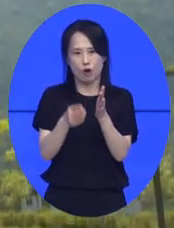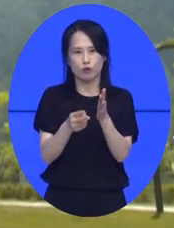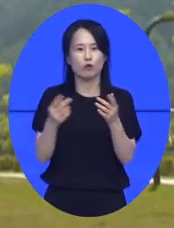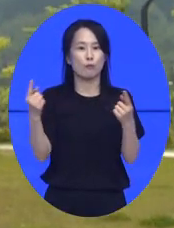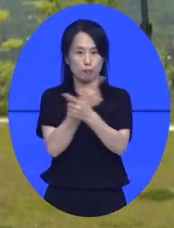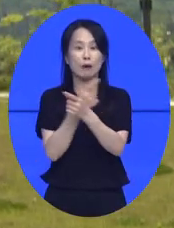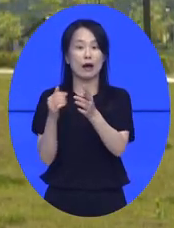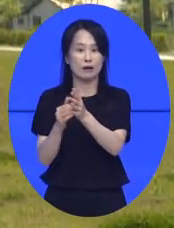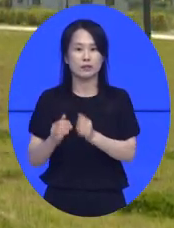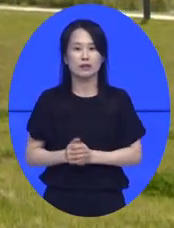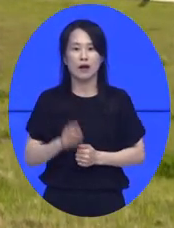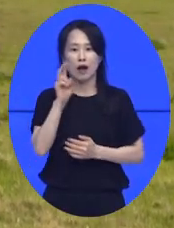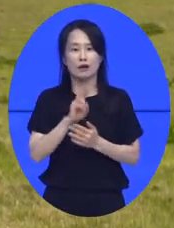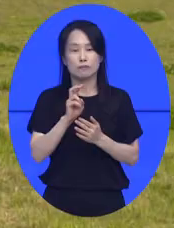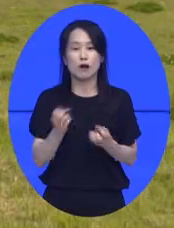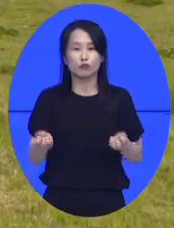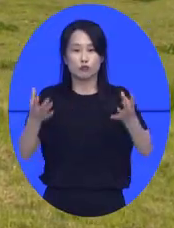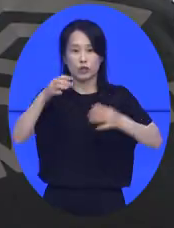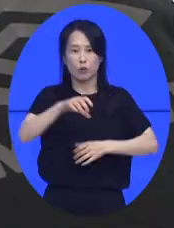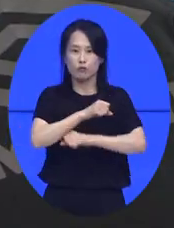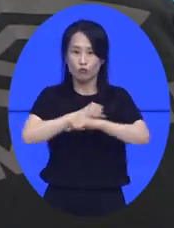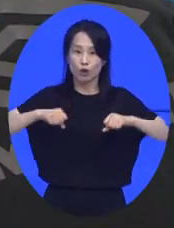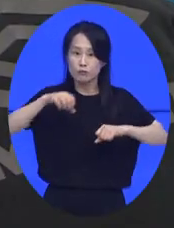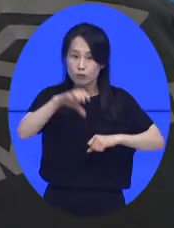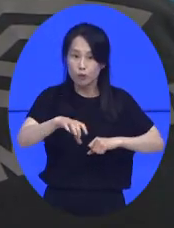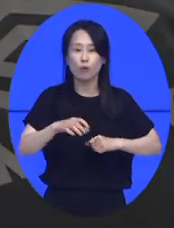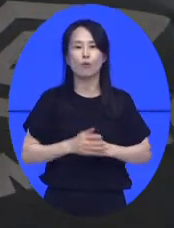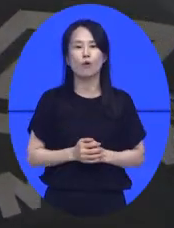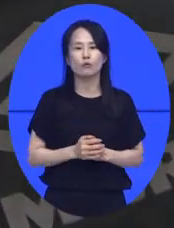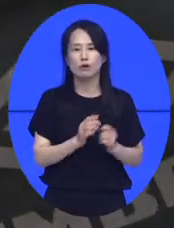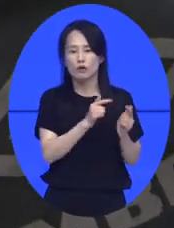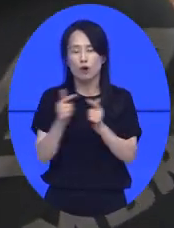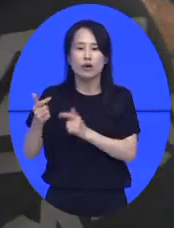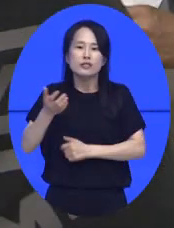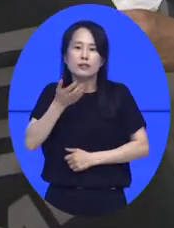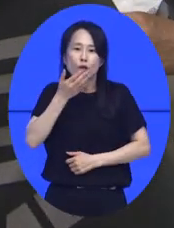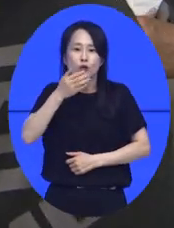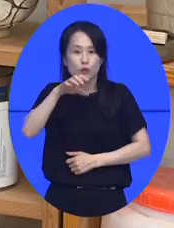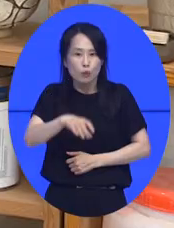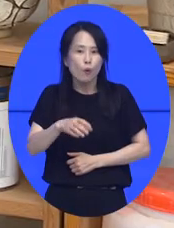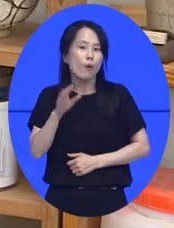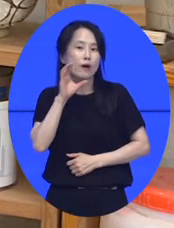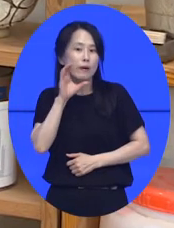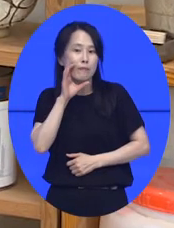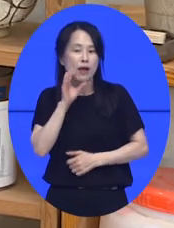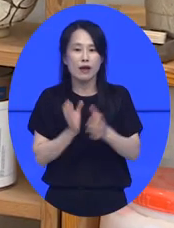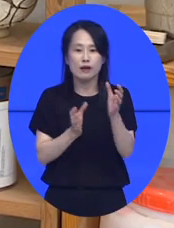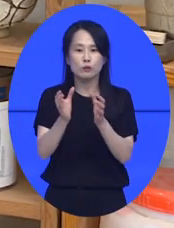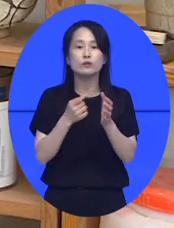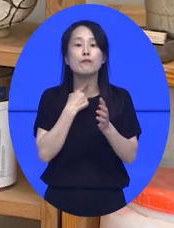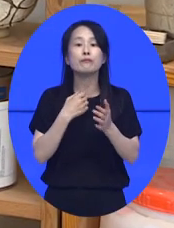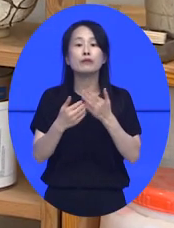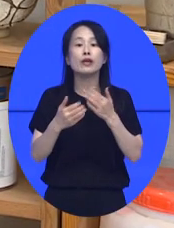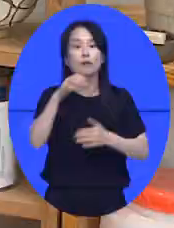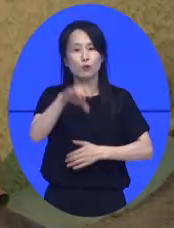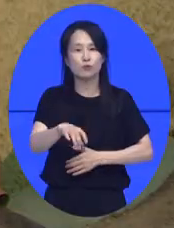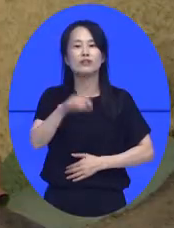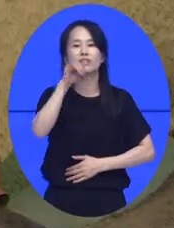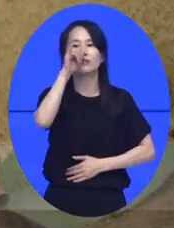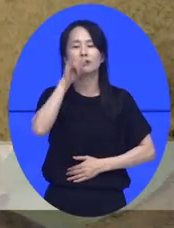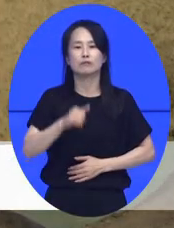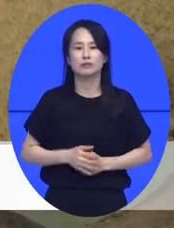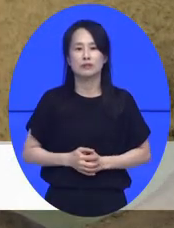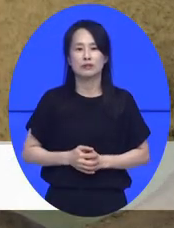음악 축제를 개최할 수 있는 대공연장 청춘역을 즐길 수 있는 식당 카페 도자체험장 등이 들어선 겁니다